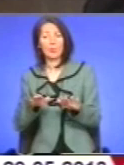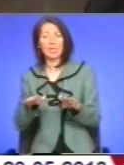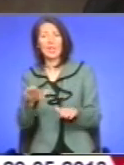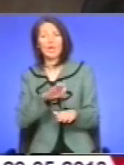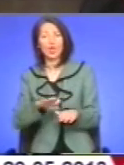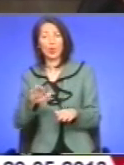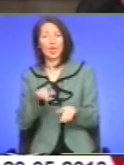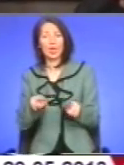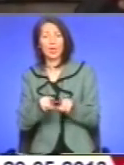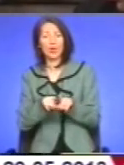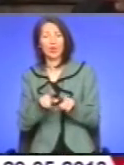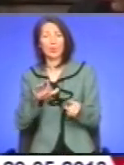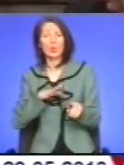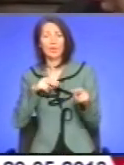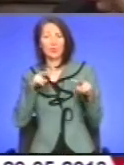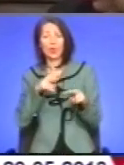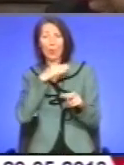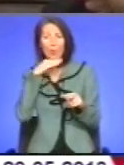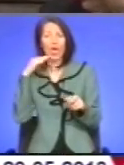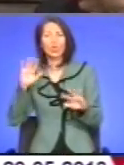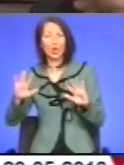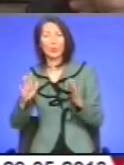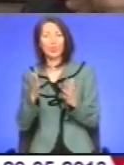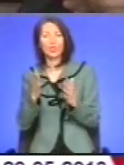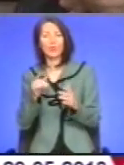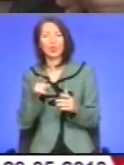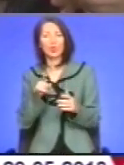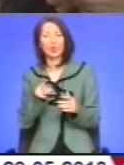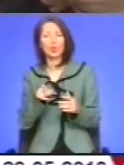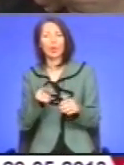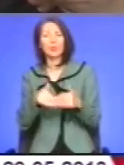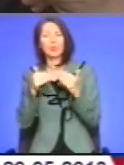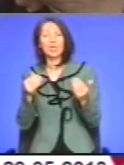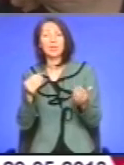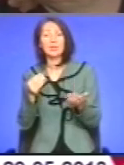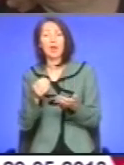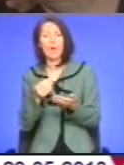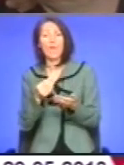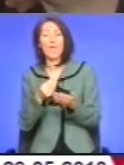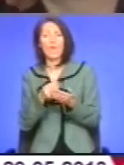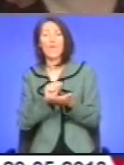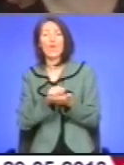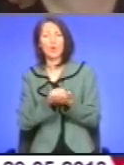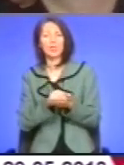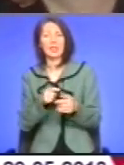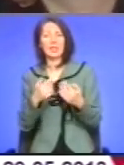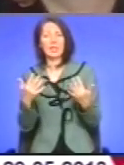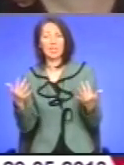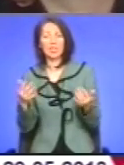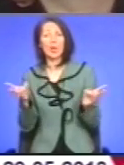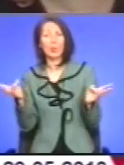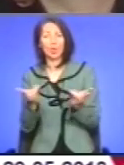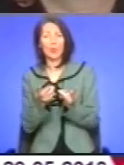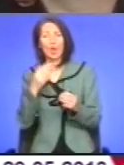територія, ця вона теж була свідком багатьох подій, і то, що збільшились фонди, і таке все інше. Безумовно, що потребує